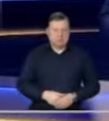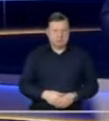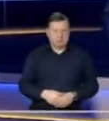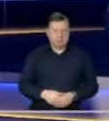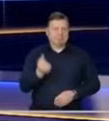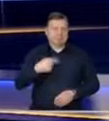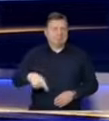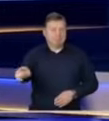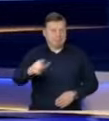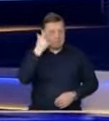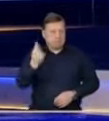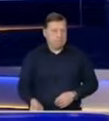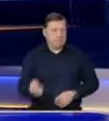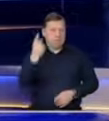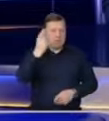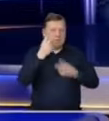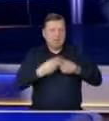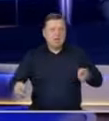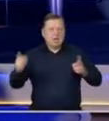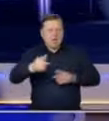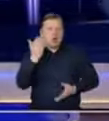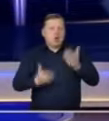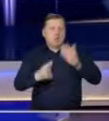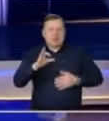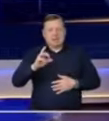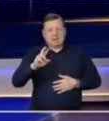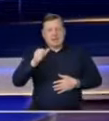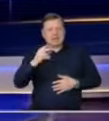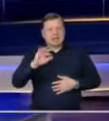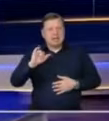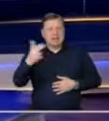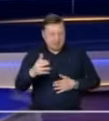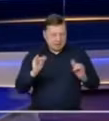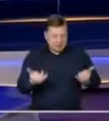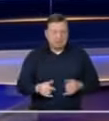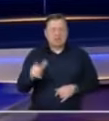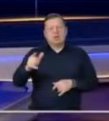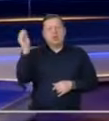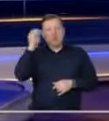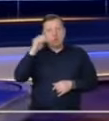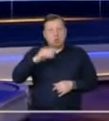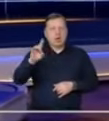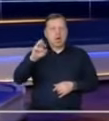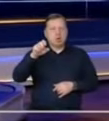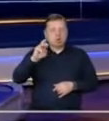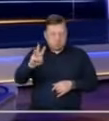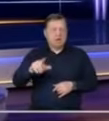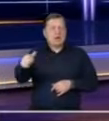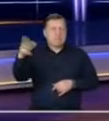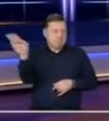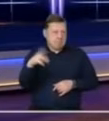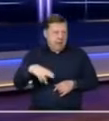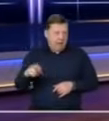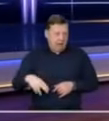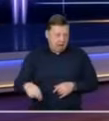Za chwilę nowatorski pomysł na zwiedzanie lubelskiego skansenu. W Telekspresie pojawią się też uczniowie z Gorzowa, którzy chwycili za pędzle i wcielili się w rolę